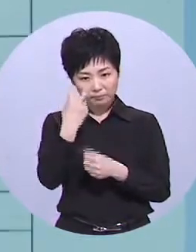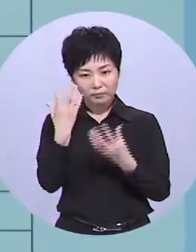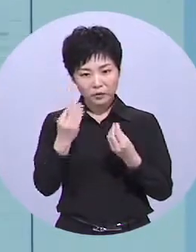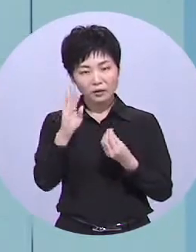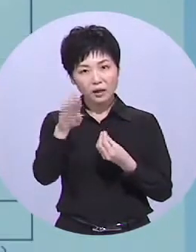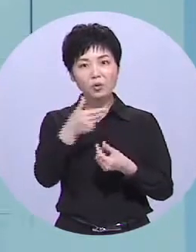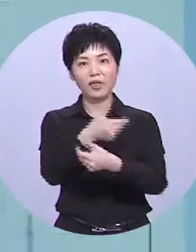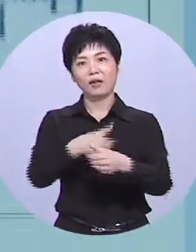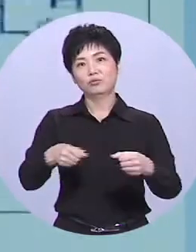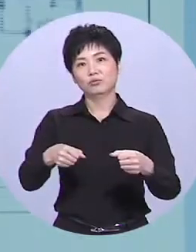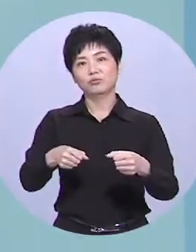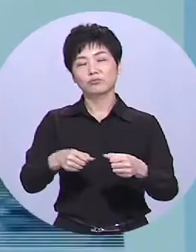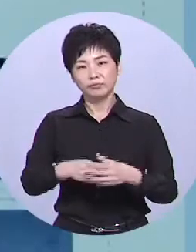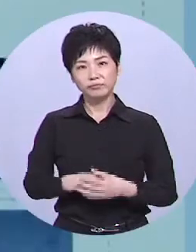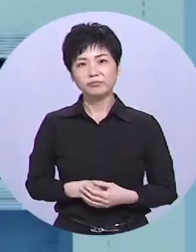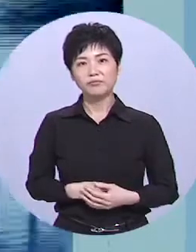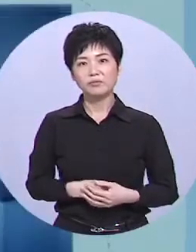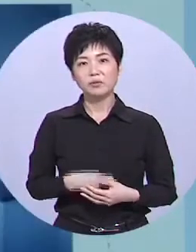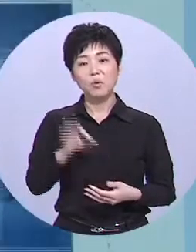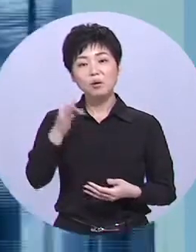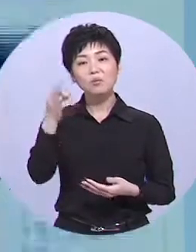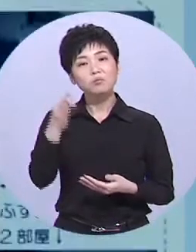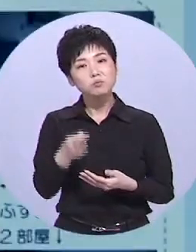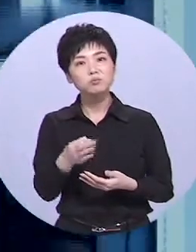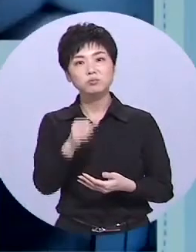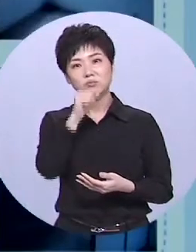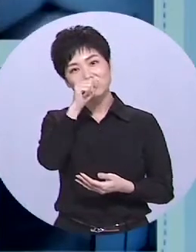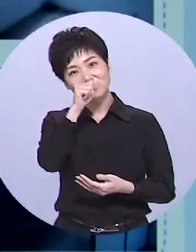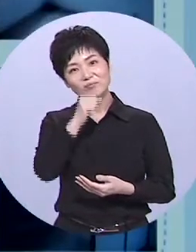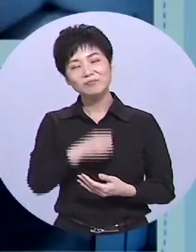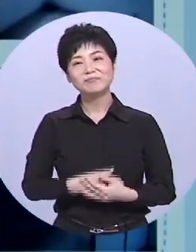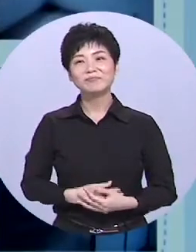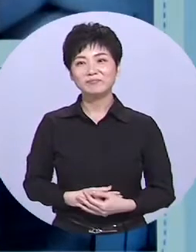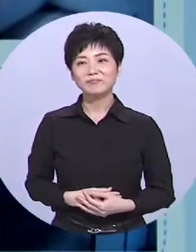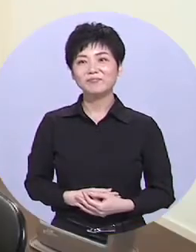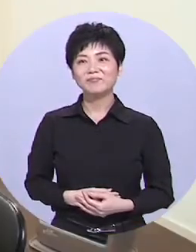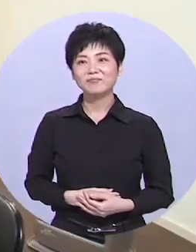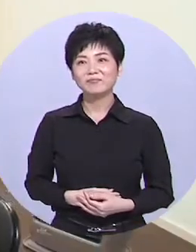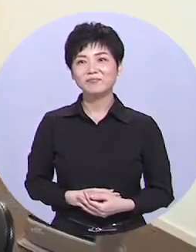。また販売価格もリーズナブルなんです。